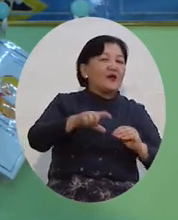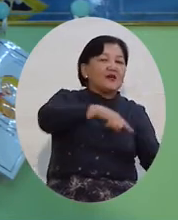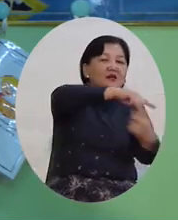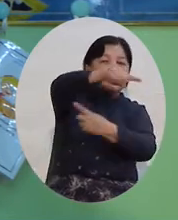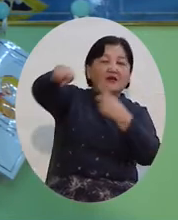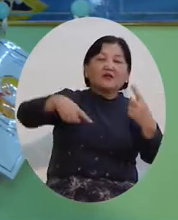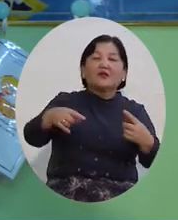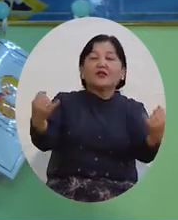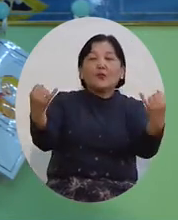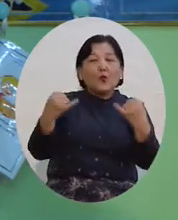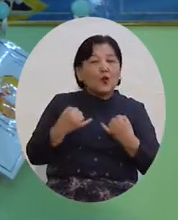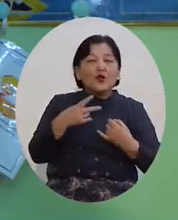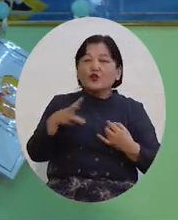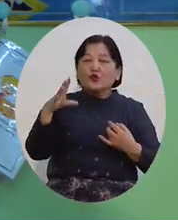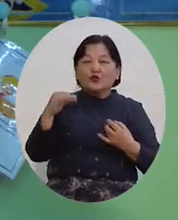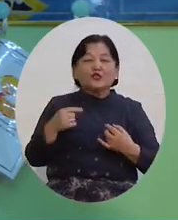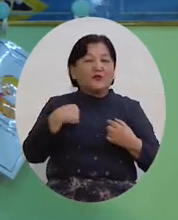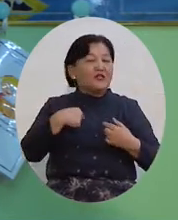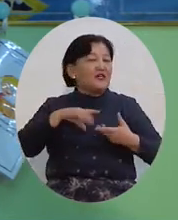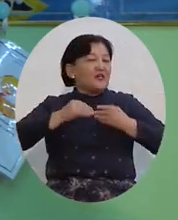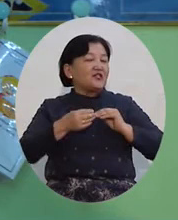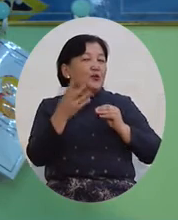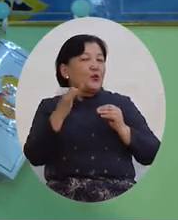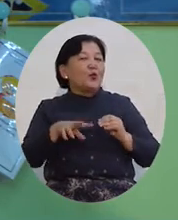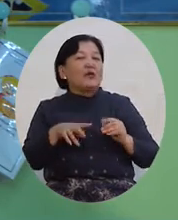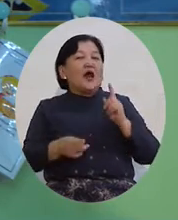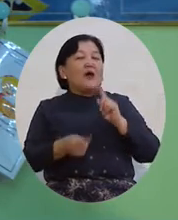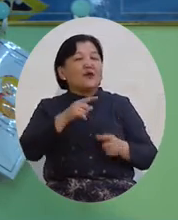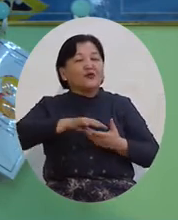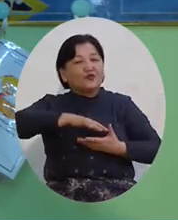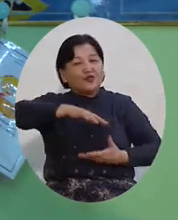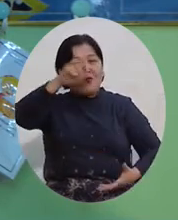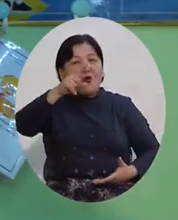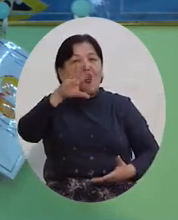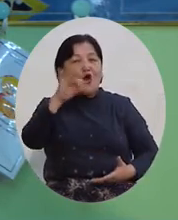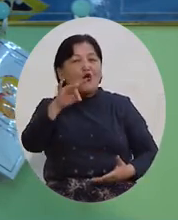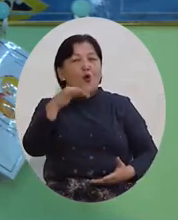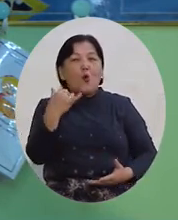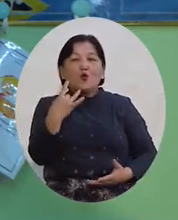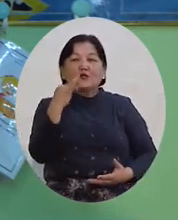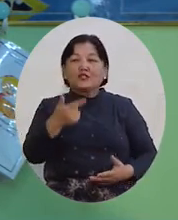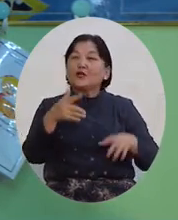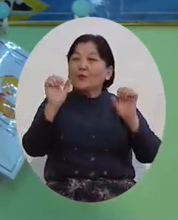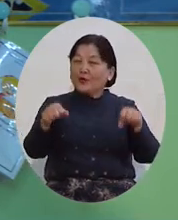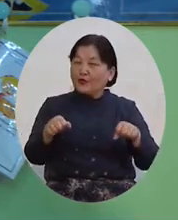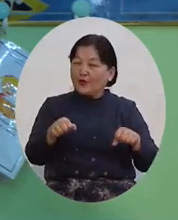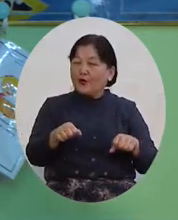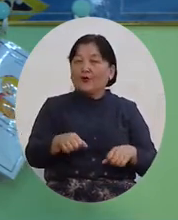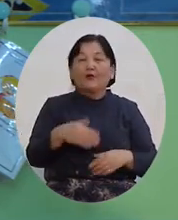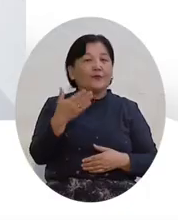бидэнд муугаар нөлөөлж, бидний хийсэн үйл маань маш их том хор уршигийг авчрах аюултай байх